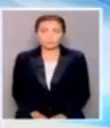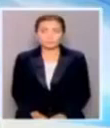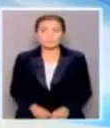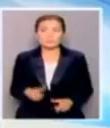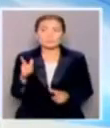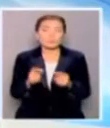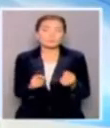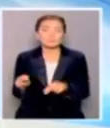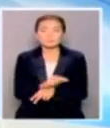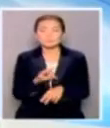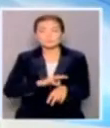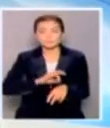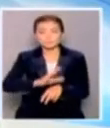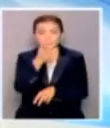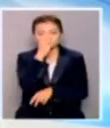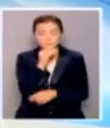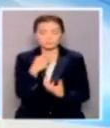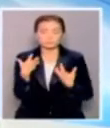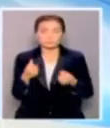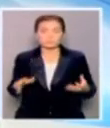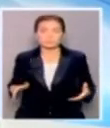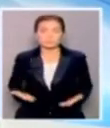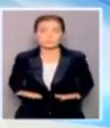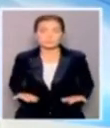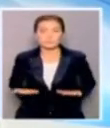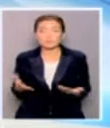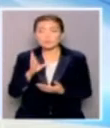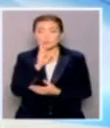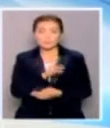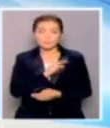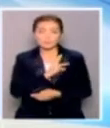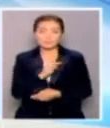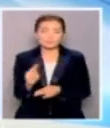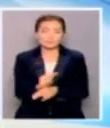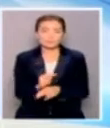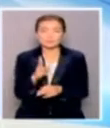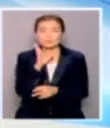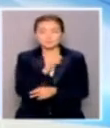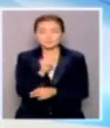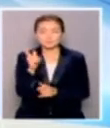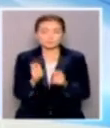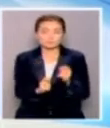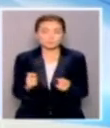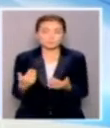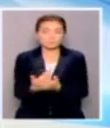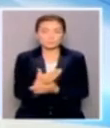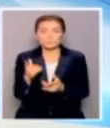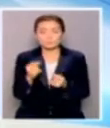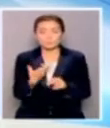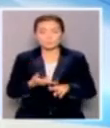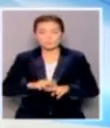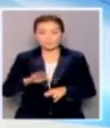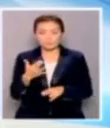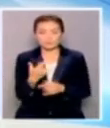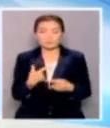Кобылье молоко лечит болезни, заряжает энергией наше тело. Особенно целебным считается саумал, парное молоко.